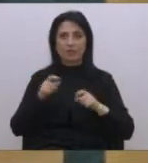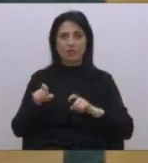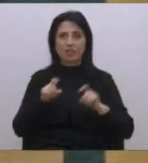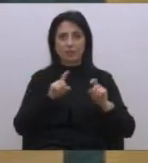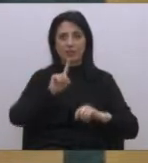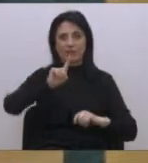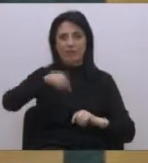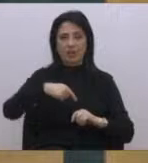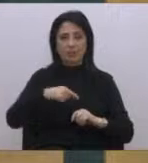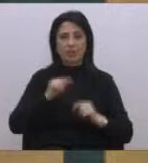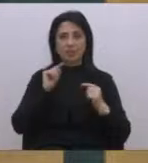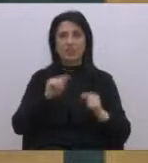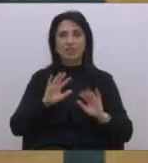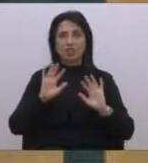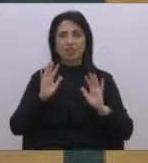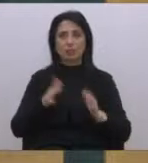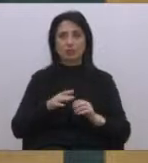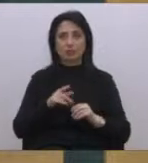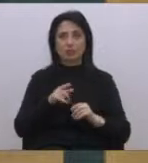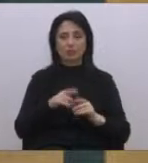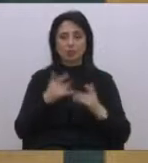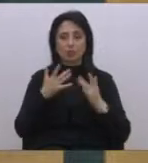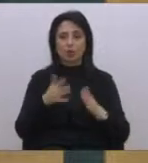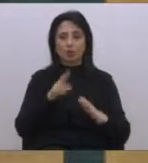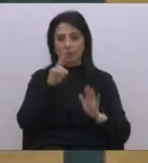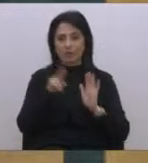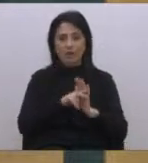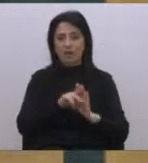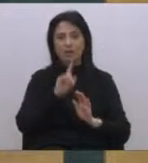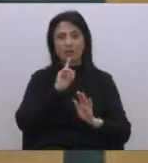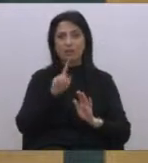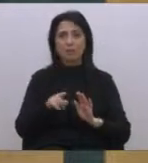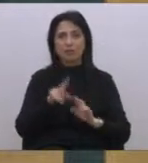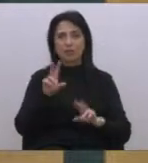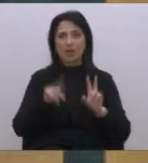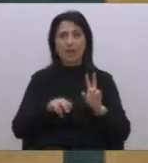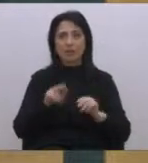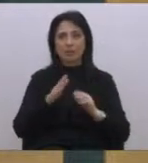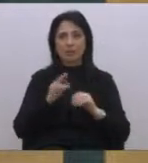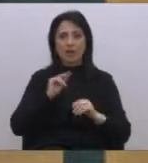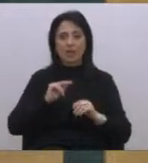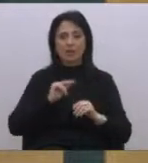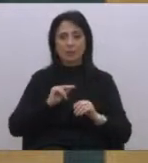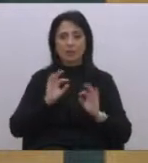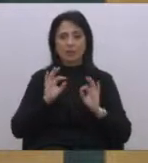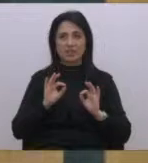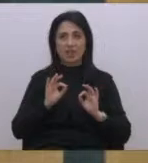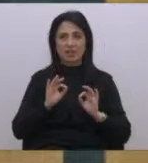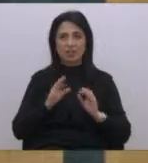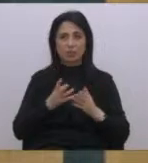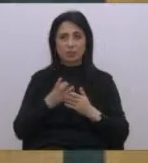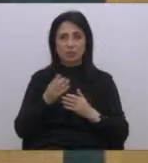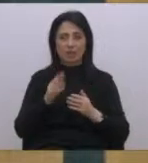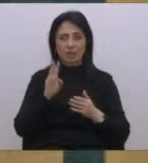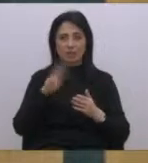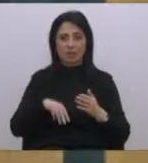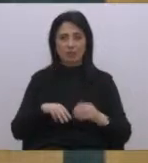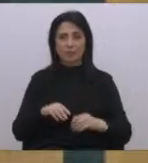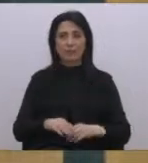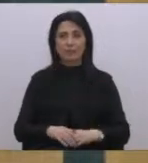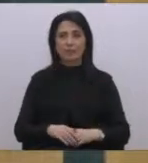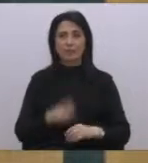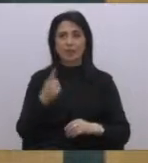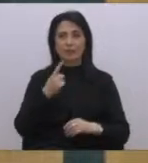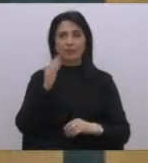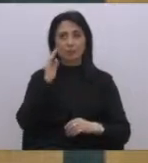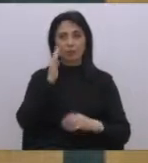გადაადგილების ვალდებულება. წინააღმდეგ შემთხვევაში სამ მოთხოვნას არ დაემორჩილება გათვალისწინებული ადმინისტრაციული სახელები.